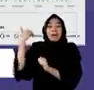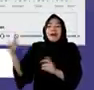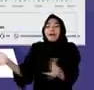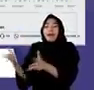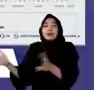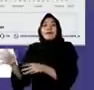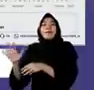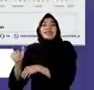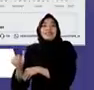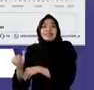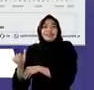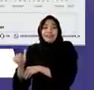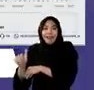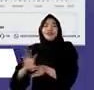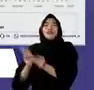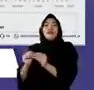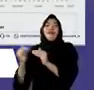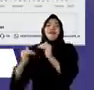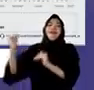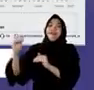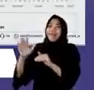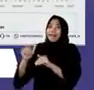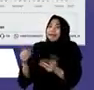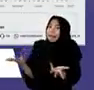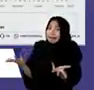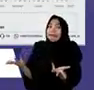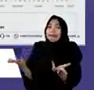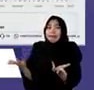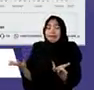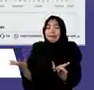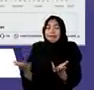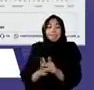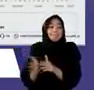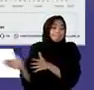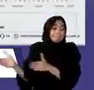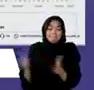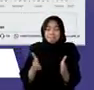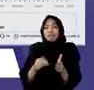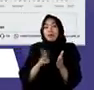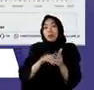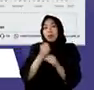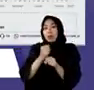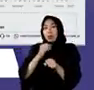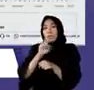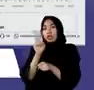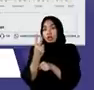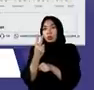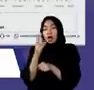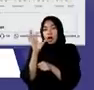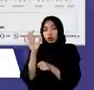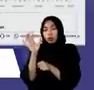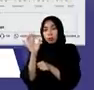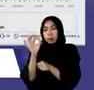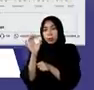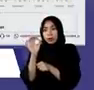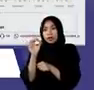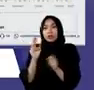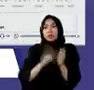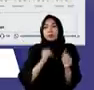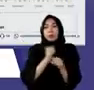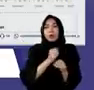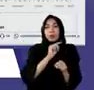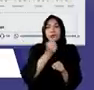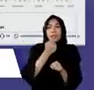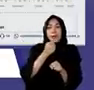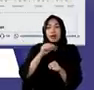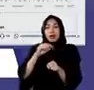dalam perawatan. Selanjutnya, penurunan pada minggu kedua Oktober ini bertahan hingga minggu